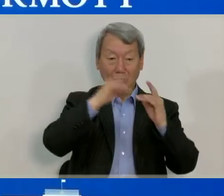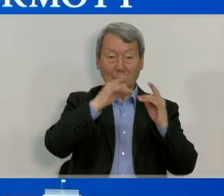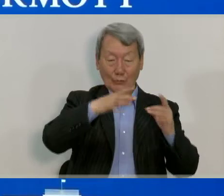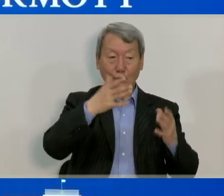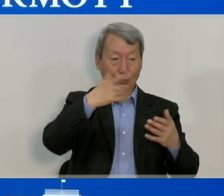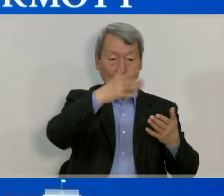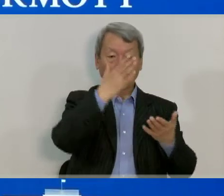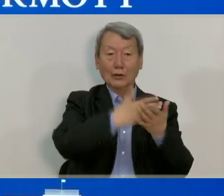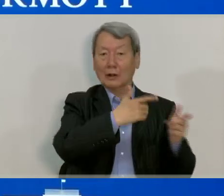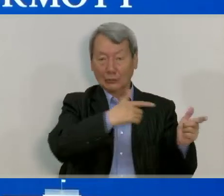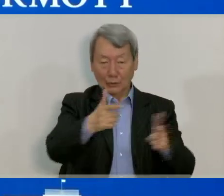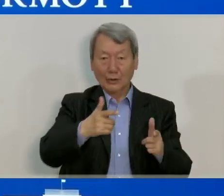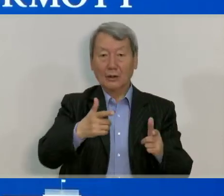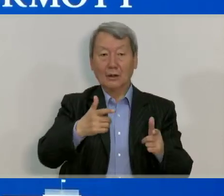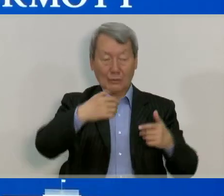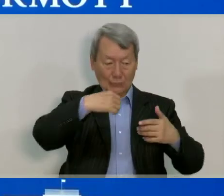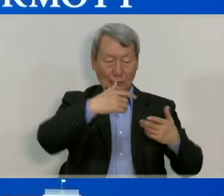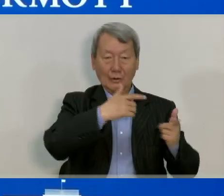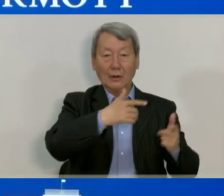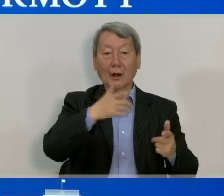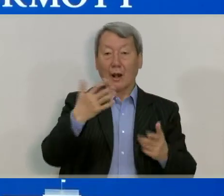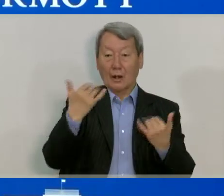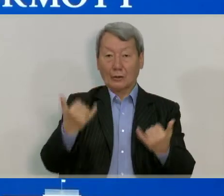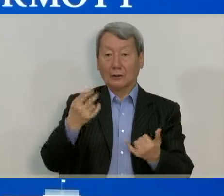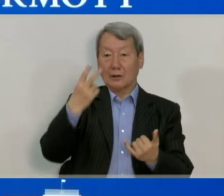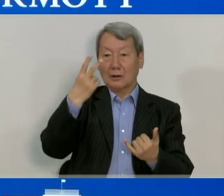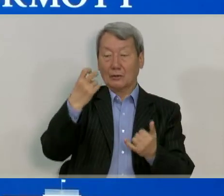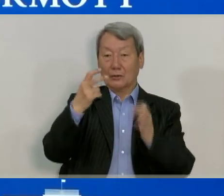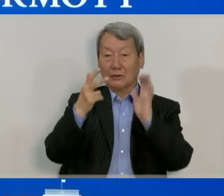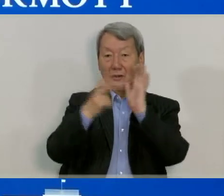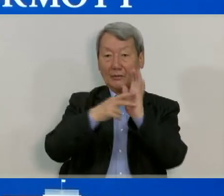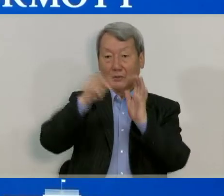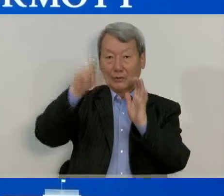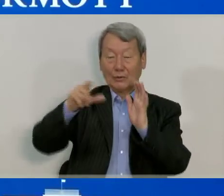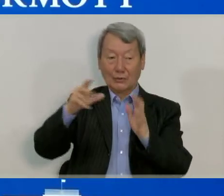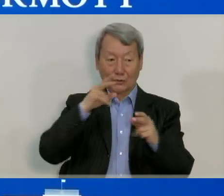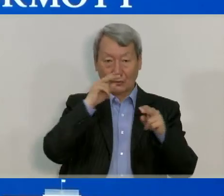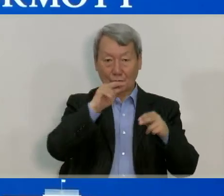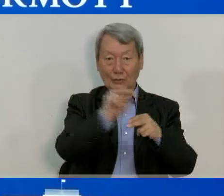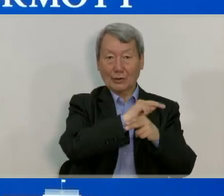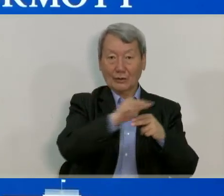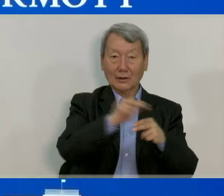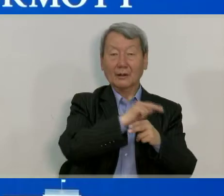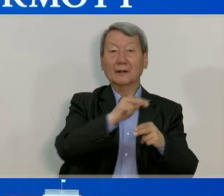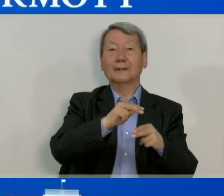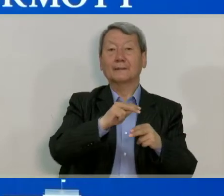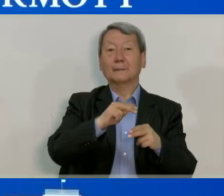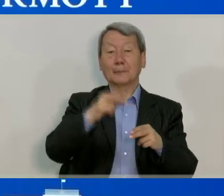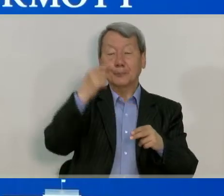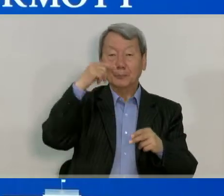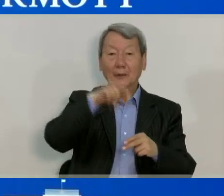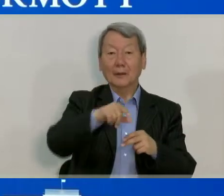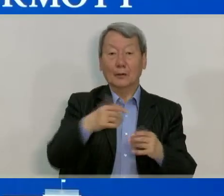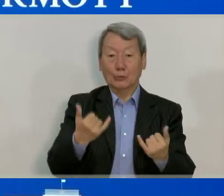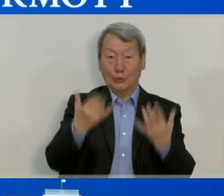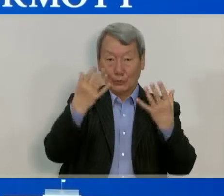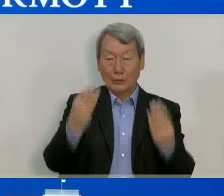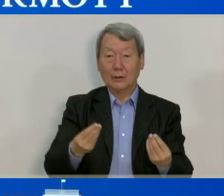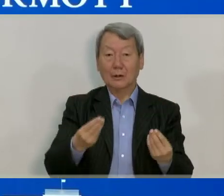бекитилген. Бүгүнкү күндө ошо 208 пациентти дарылап атабыз. Ошол эле учурда бүгүн